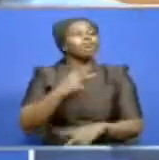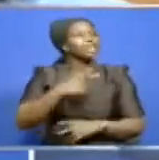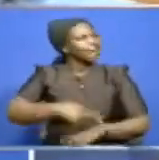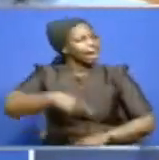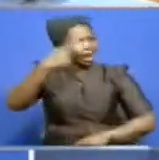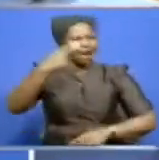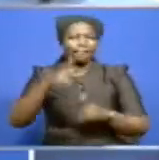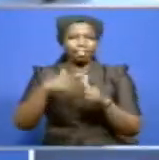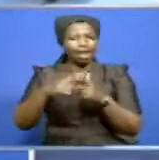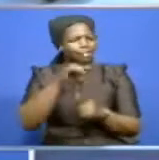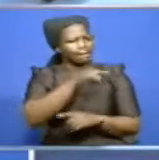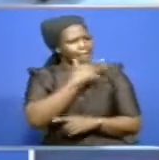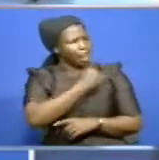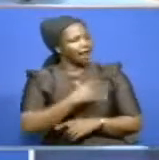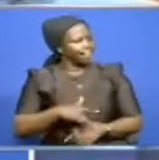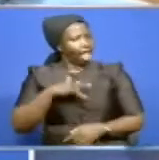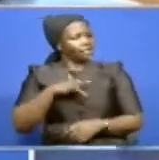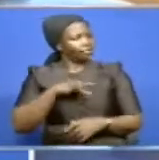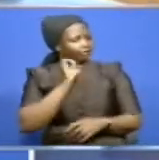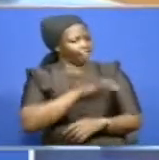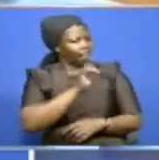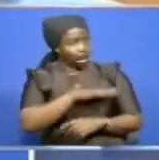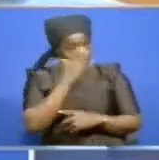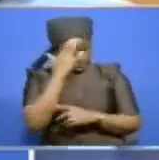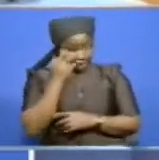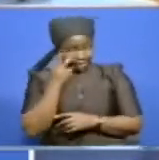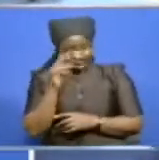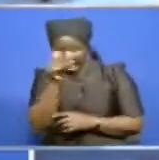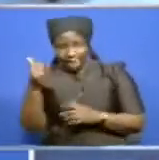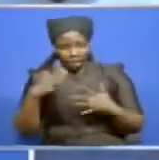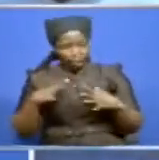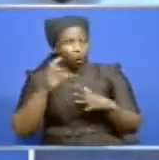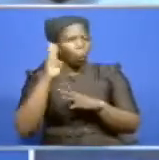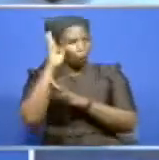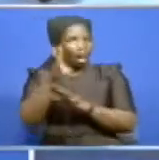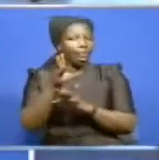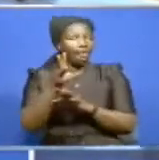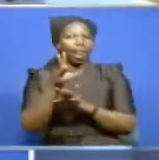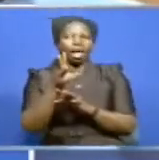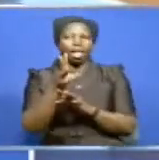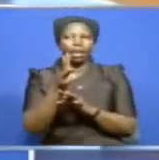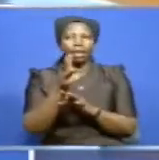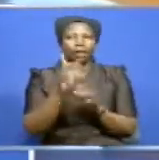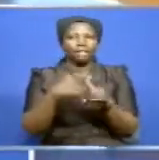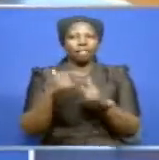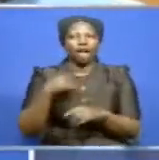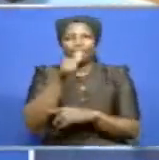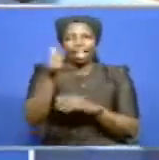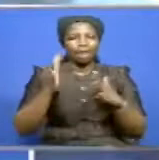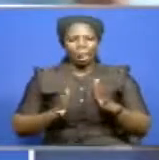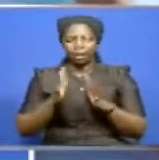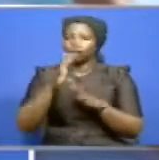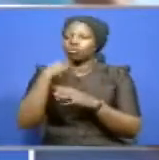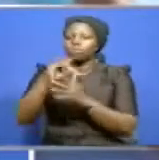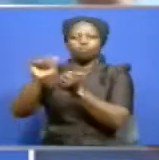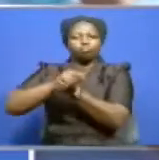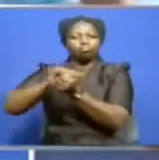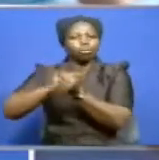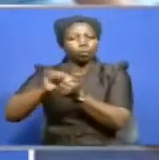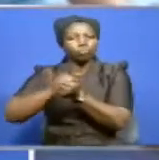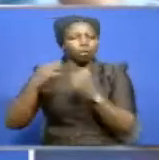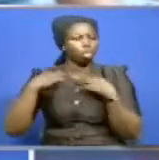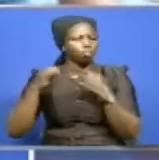kijana aliogopa, juu aliona atapigwa. Ndio nikamuita huyo dobi, huyo kijana akakimbia akaenda. Huyo dobi akiuliza nini